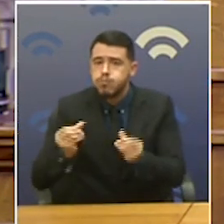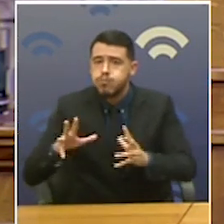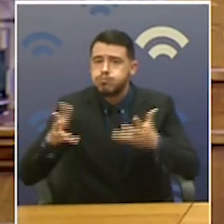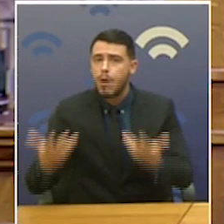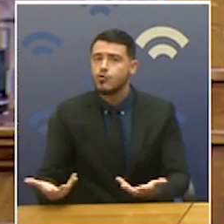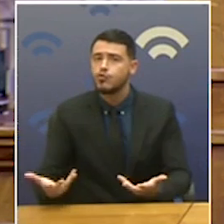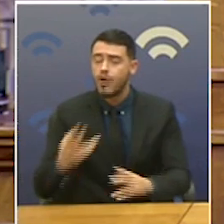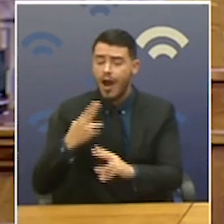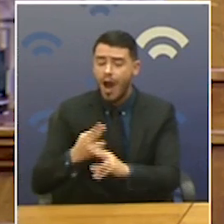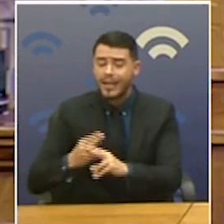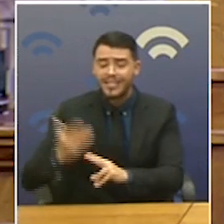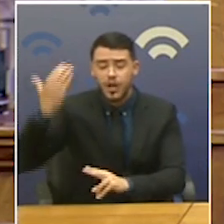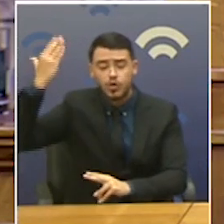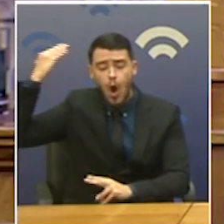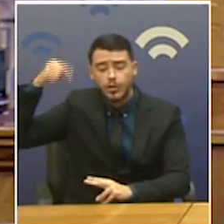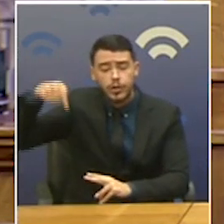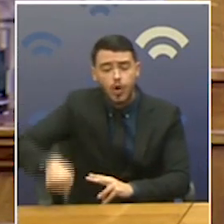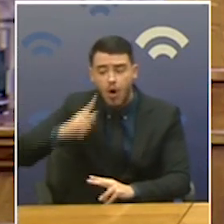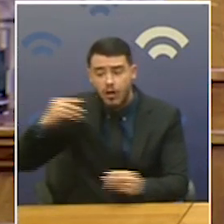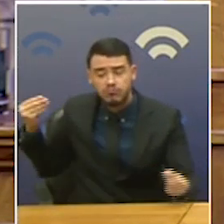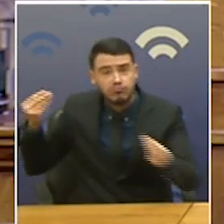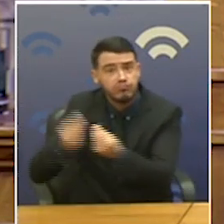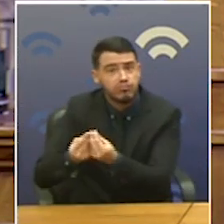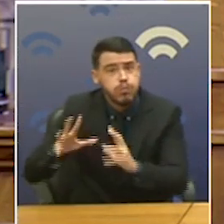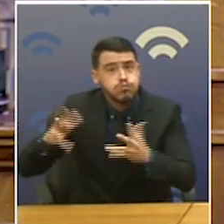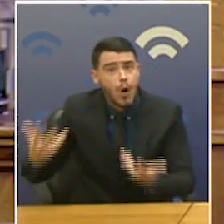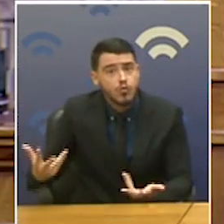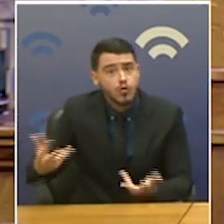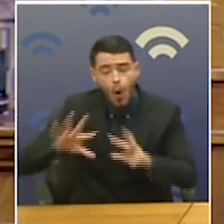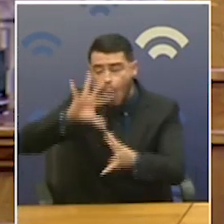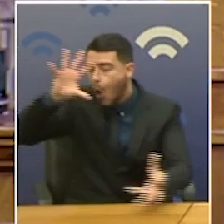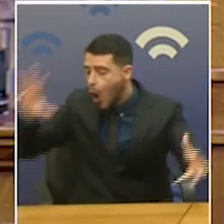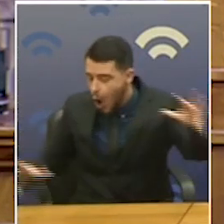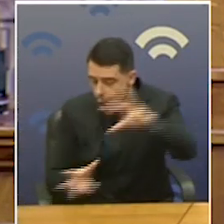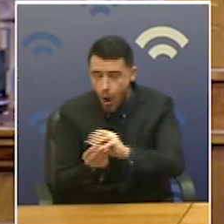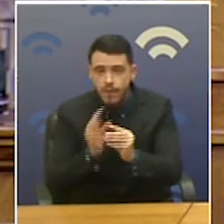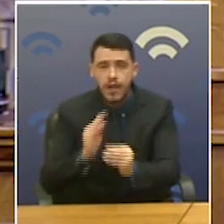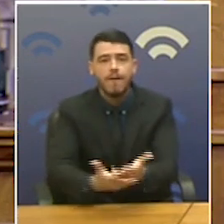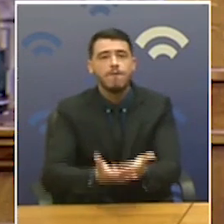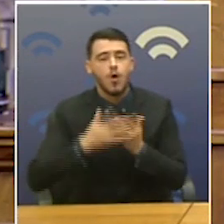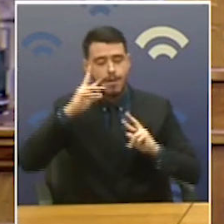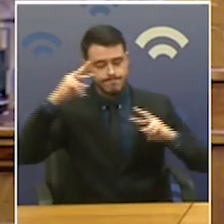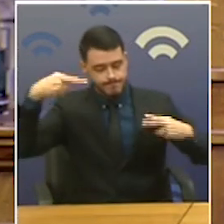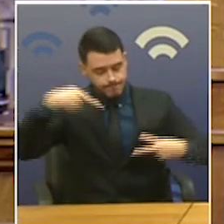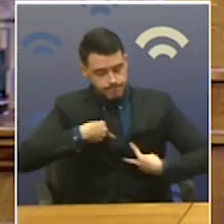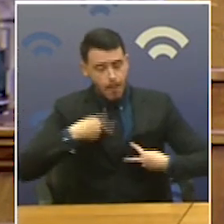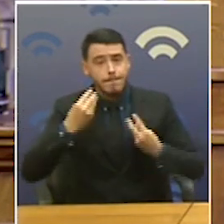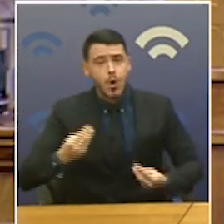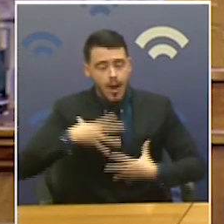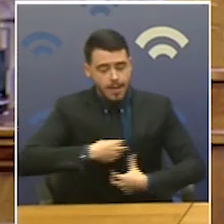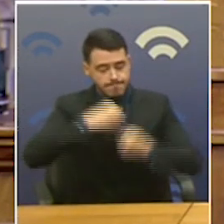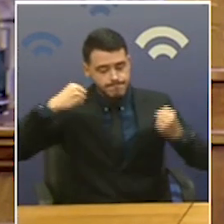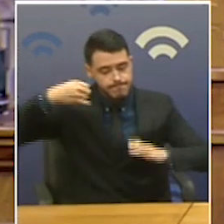αξιών που οδηγούν τελικά σε εθνική αυτογνωσία. Πρόκειται τελικά για μια